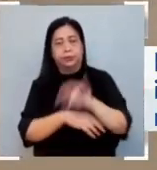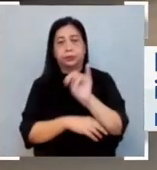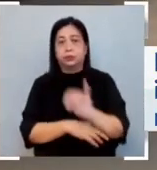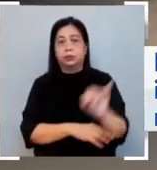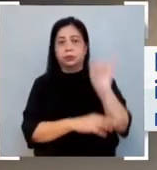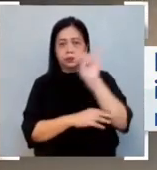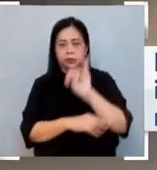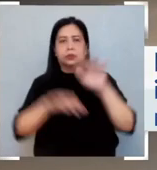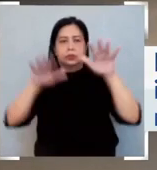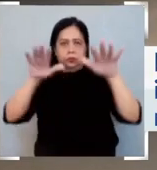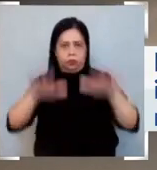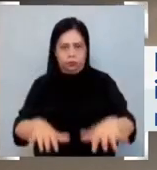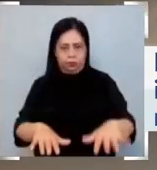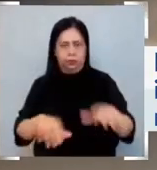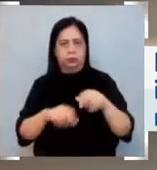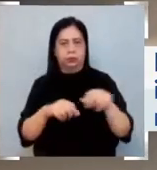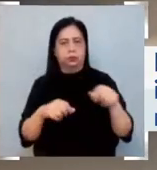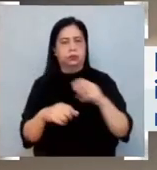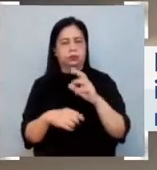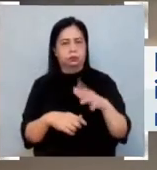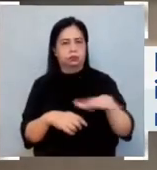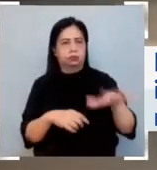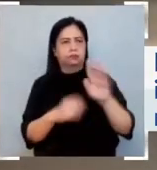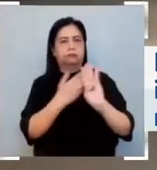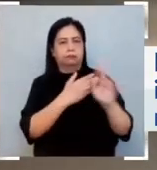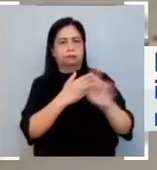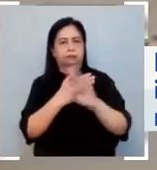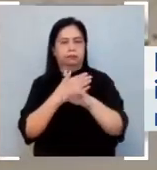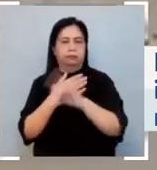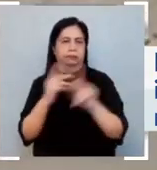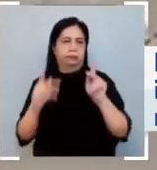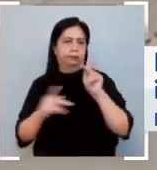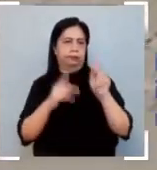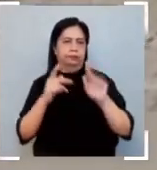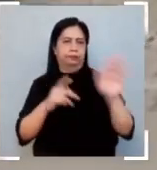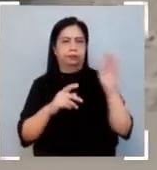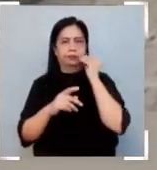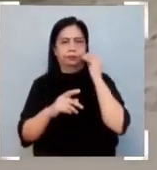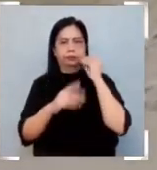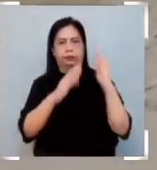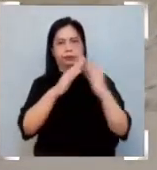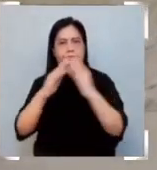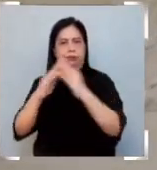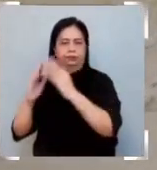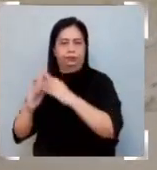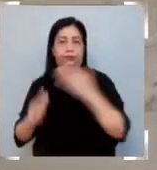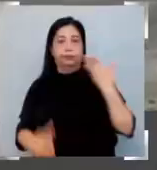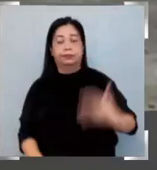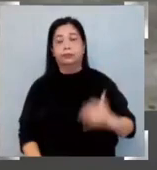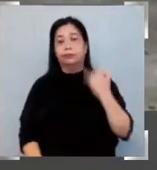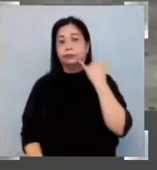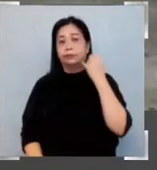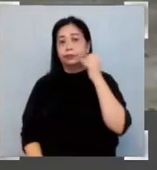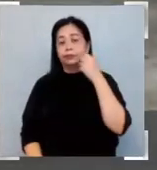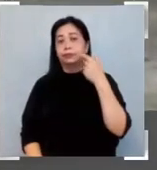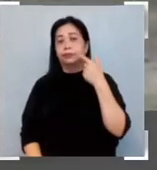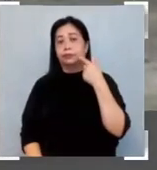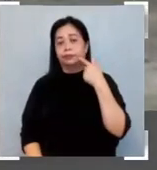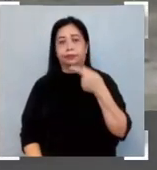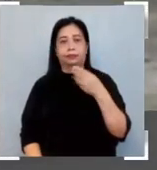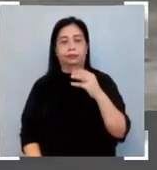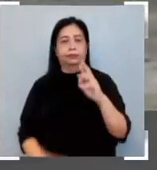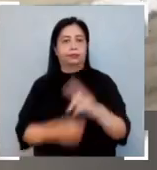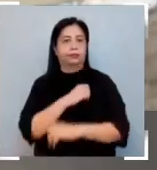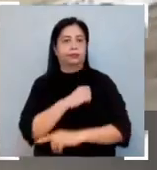baha. Nakabalik na rin sa kanilang mga tahanan ang mga inilikas na residente. Ako si Jasmine Gabriel Galban ng GMA Regional TV,